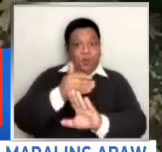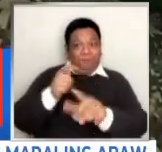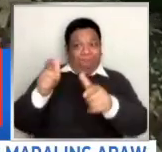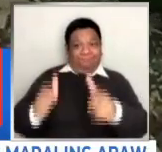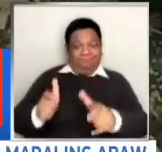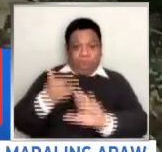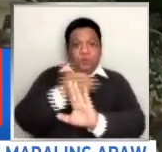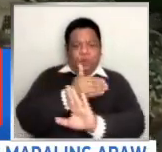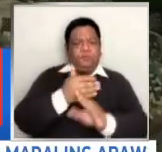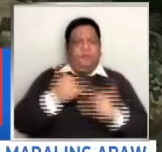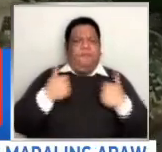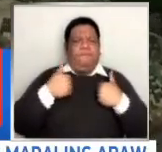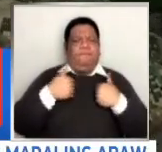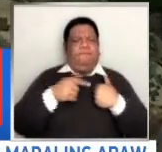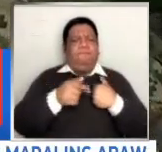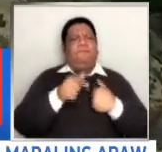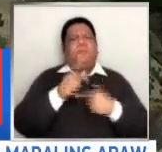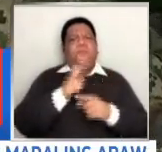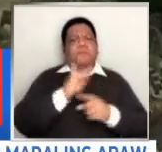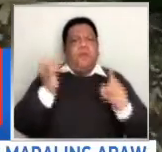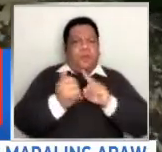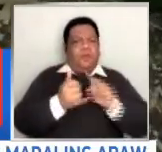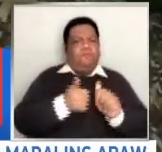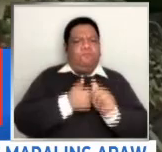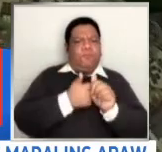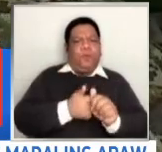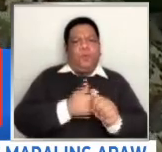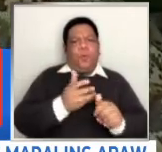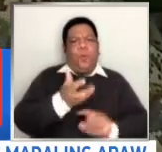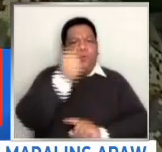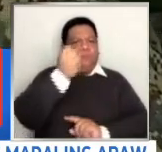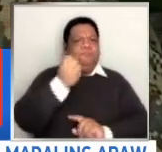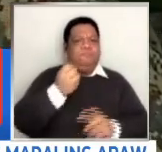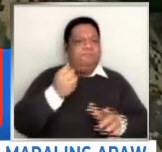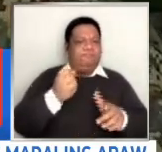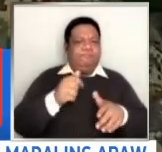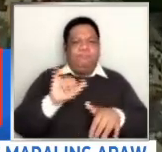po sila ng sarili nilang lockdown.